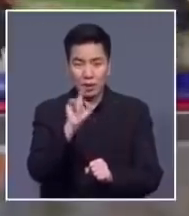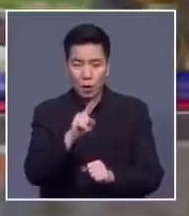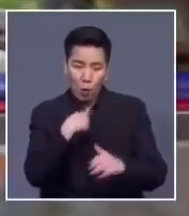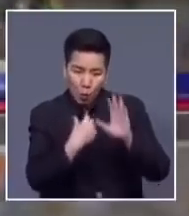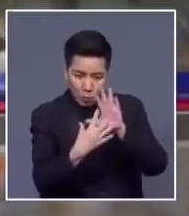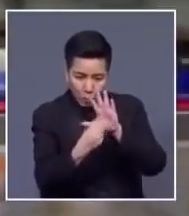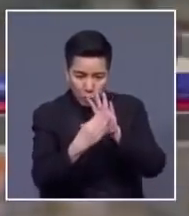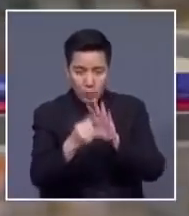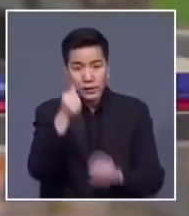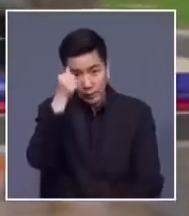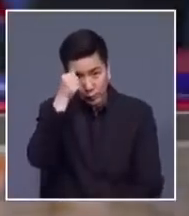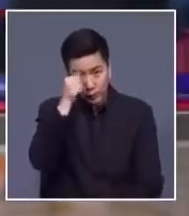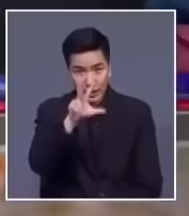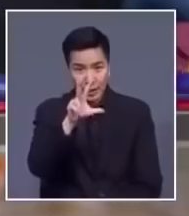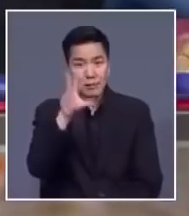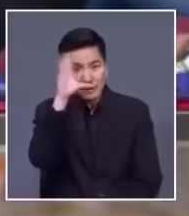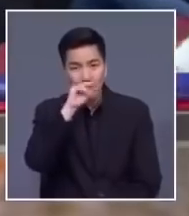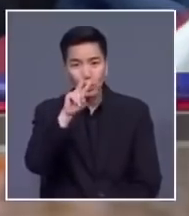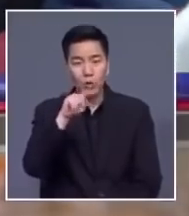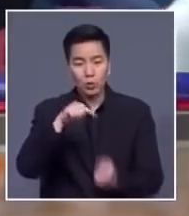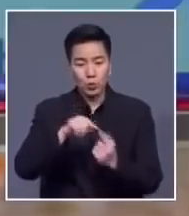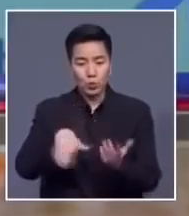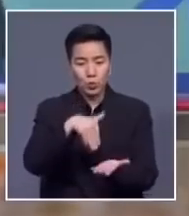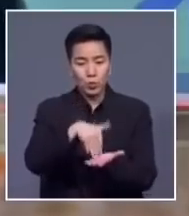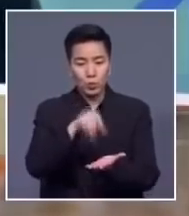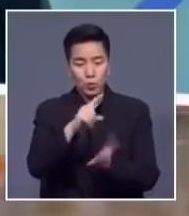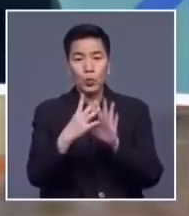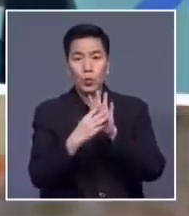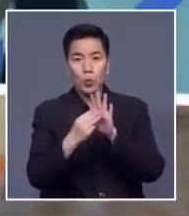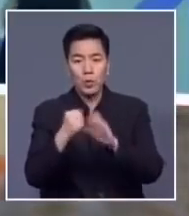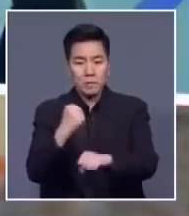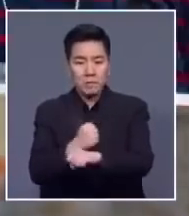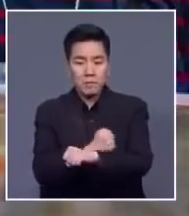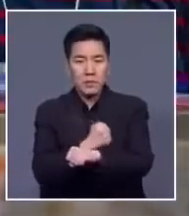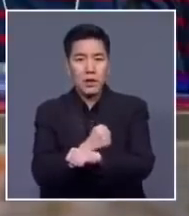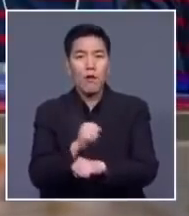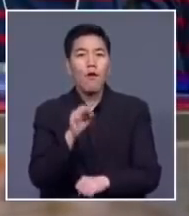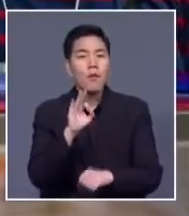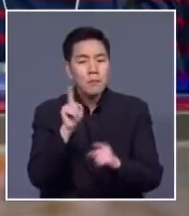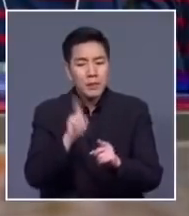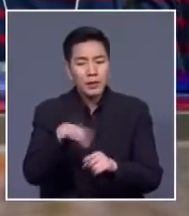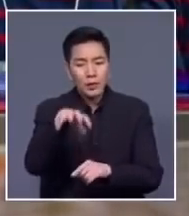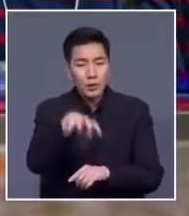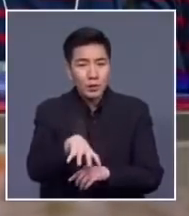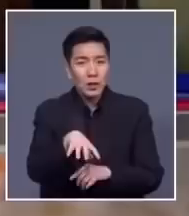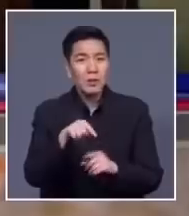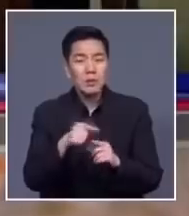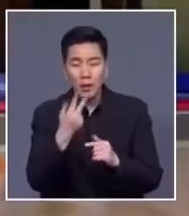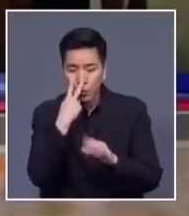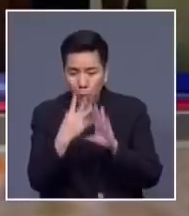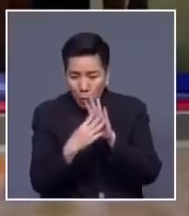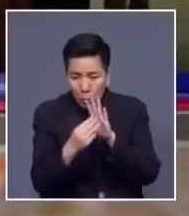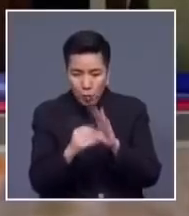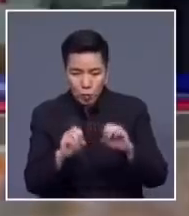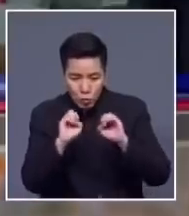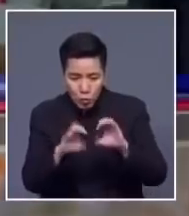การอบรมก่อนนะครับ3วัน2คืนที่ศูนย์อบรมก่อนเข้าทำงานของ Korean Labor Foundation ครับที่ศูนย์แห่งนี้นะครับพวกเขาจะได้รับการอบรม